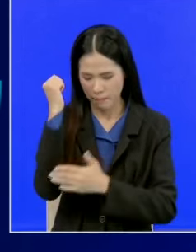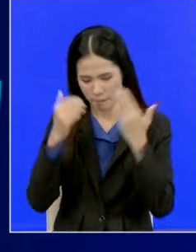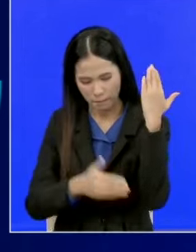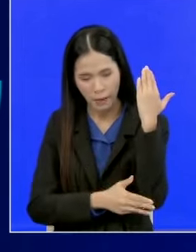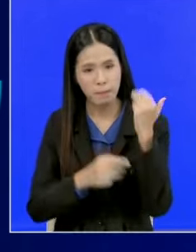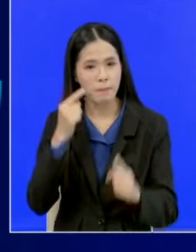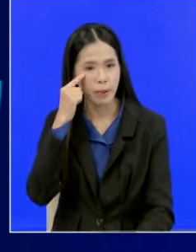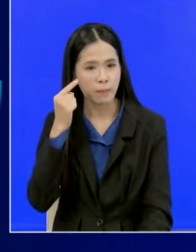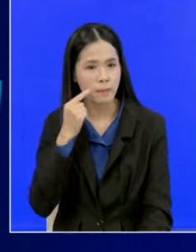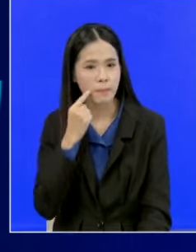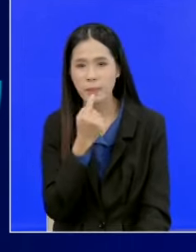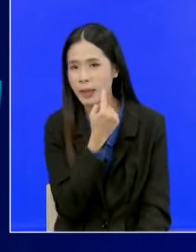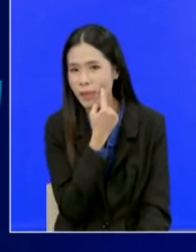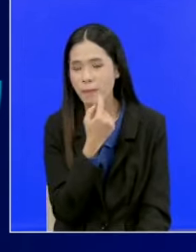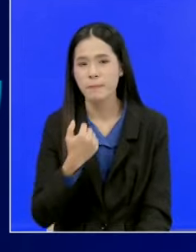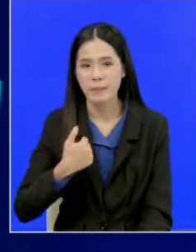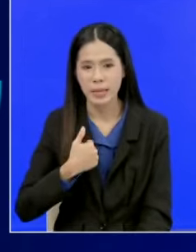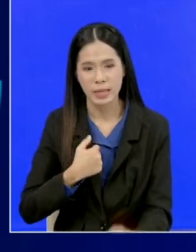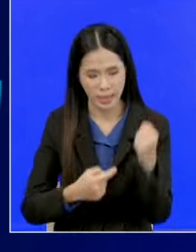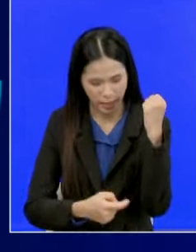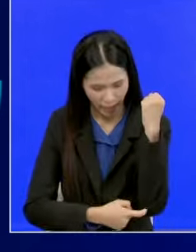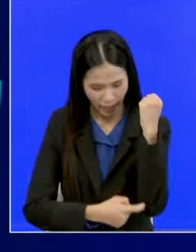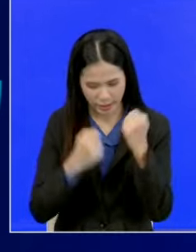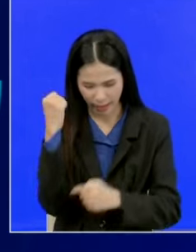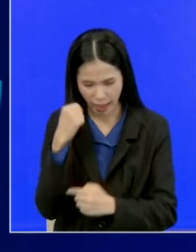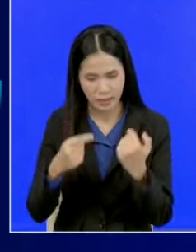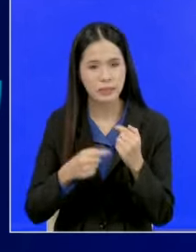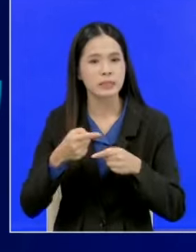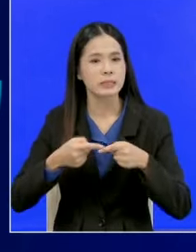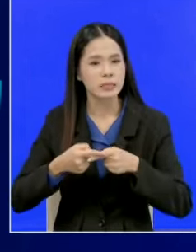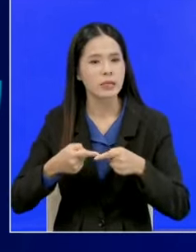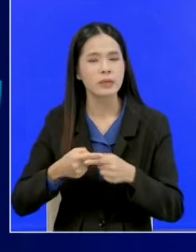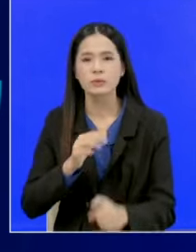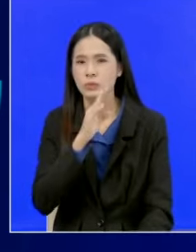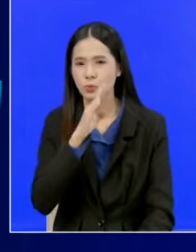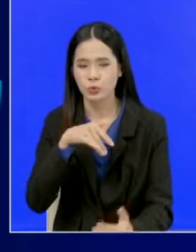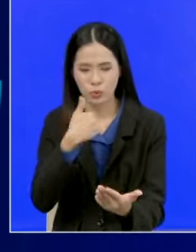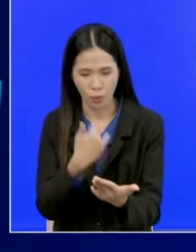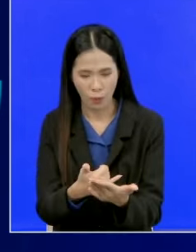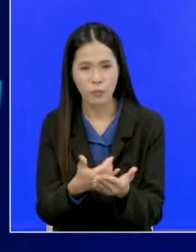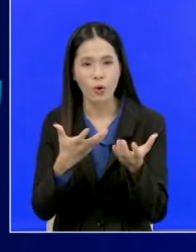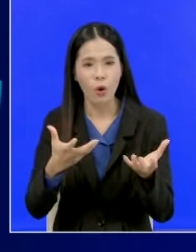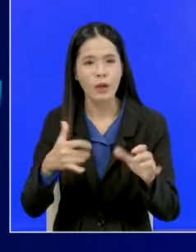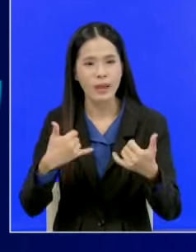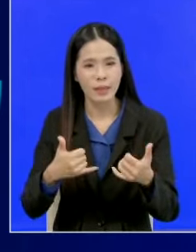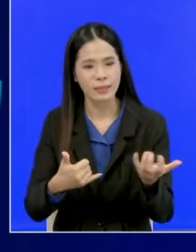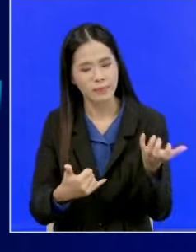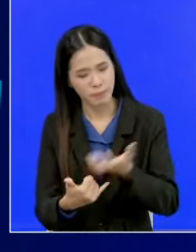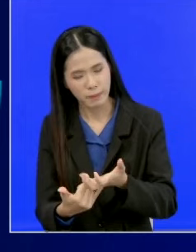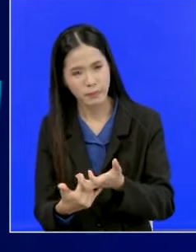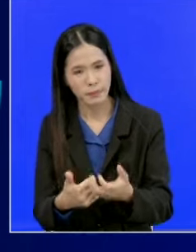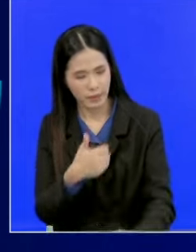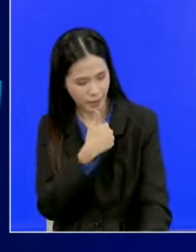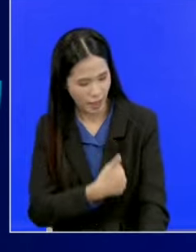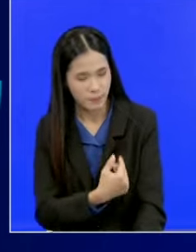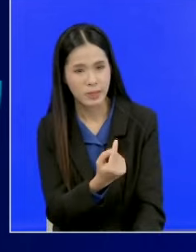องฝั่งเลยนะคะแก้มสองฝั่งแขนหลังแขนสองข้างอ ่ะ คือถ้าล้มหรือว่าโดนของเล่นทับมันน่าจะโดนแค่ฝั่งเดียวหรือไม่ก็